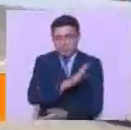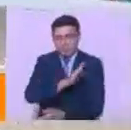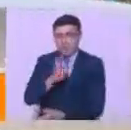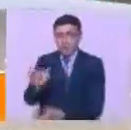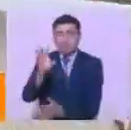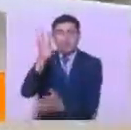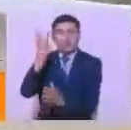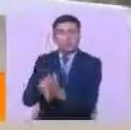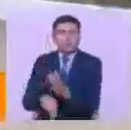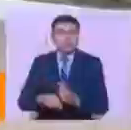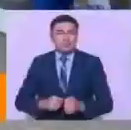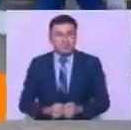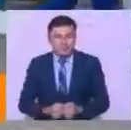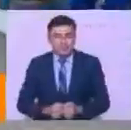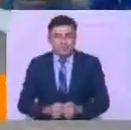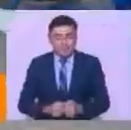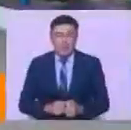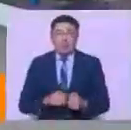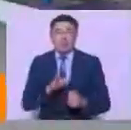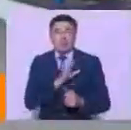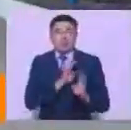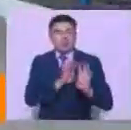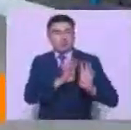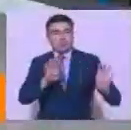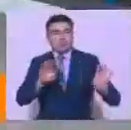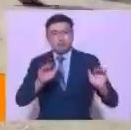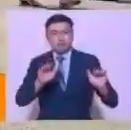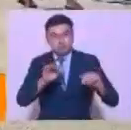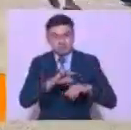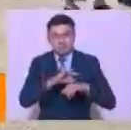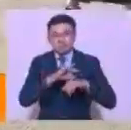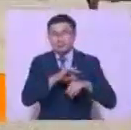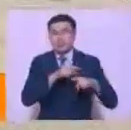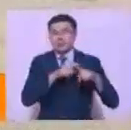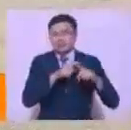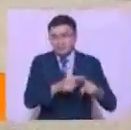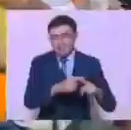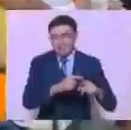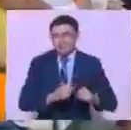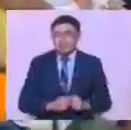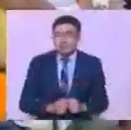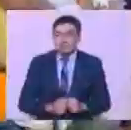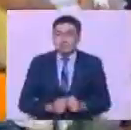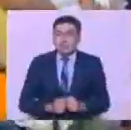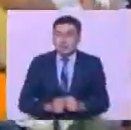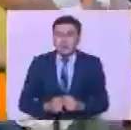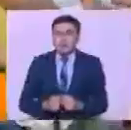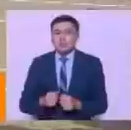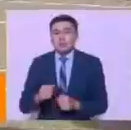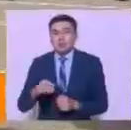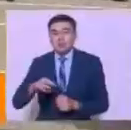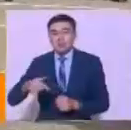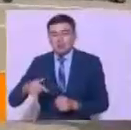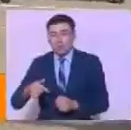по делам обороны состоялась торжественная церемония проводов новобранцев. Мероприятие приняли участие начальник Департамента по делам обороны области,